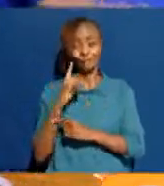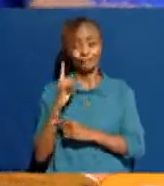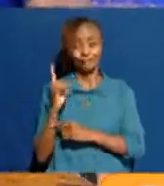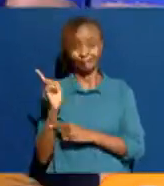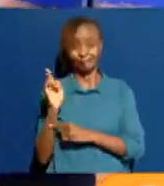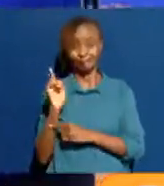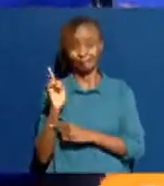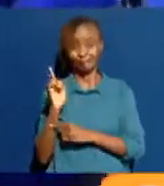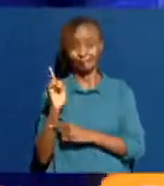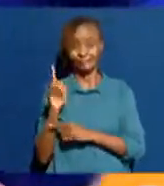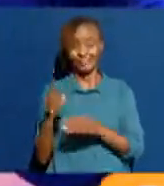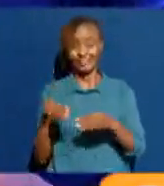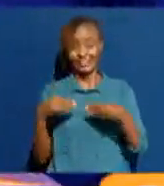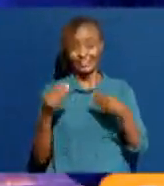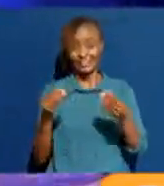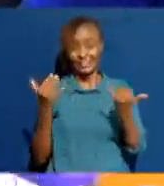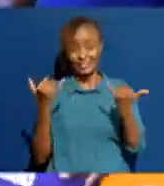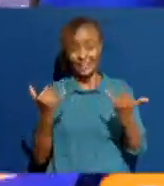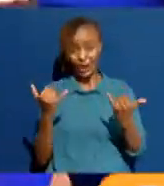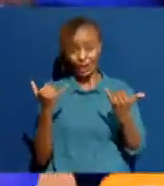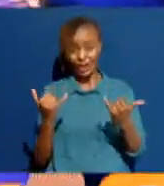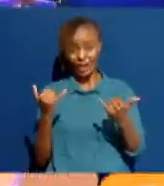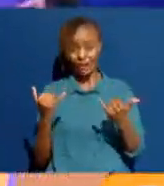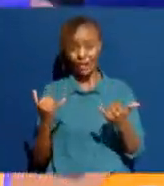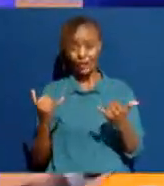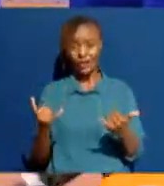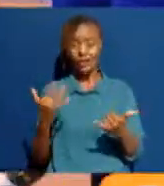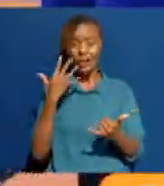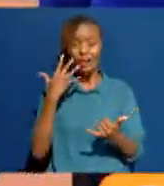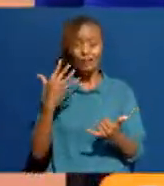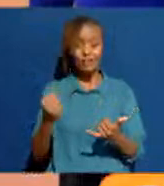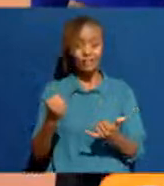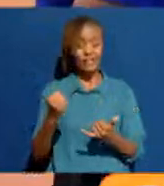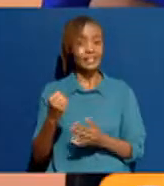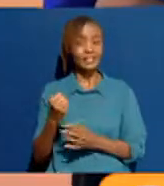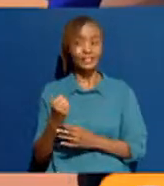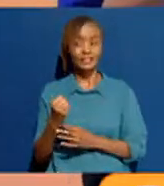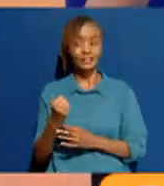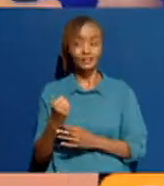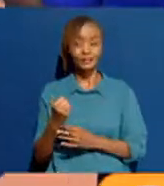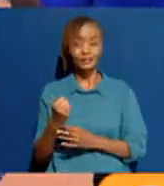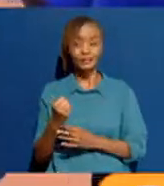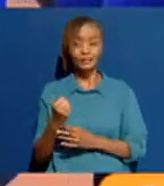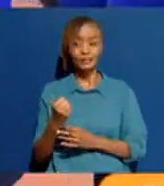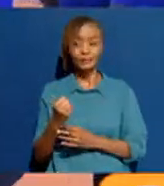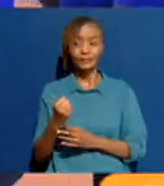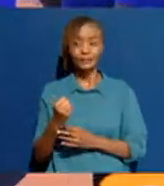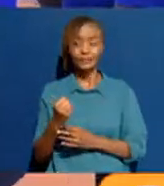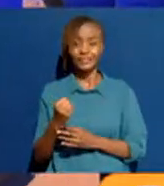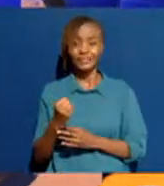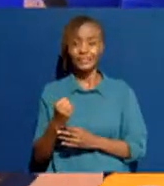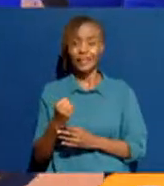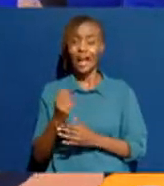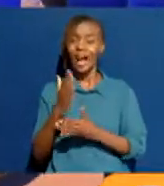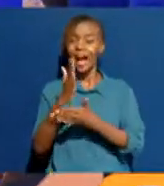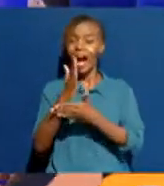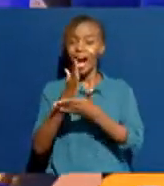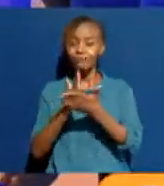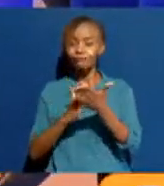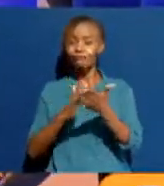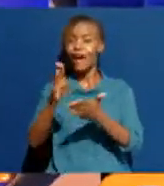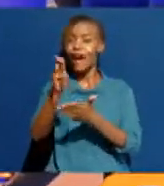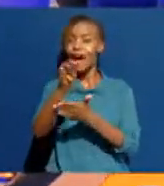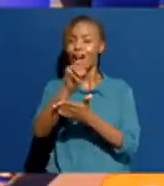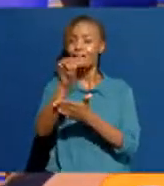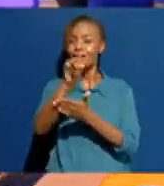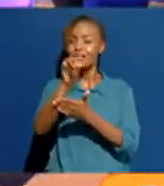Hii tunakupatia tu hapa na hapa mti yangu 5. Hapana, tusiite hivyo, hata tuseme meet half a million, yeah. Sema